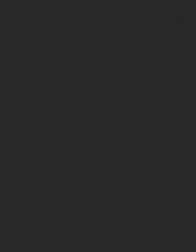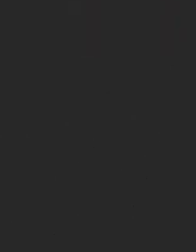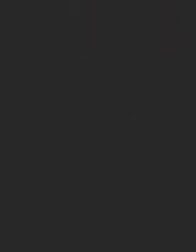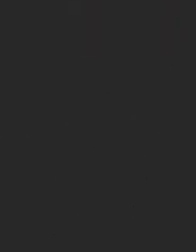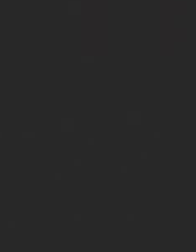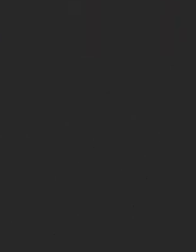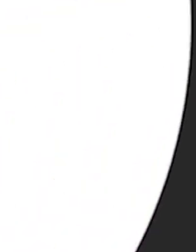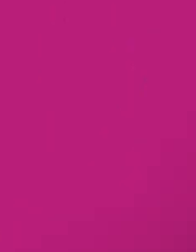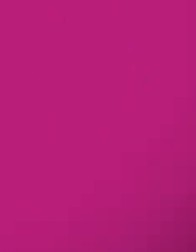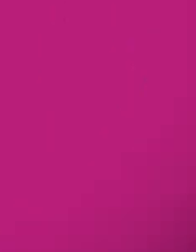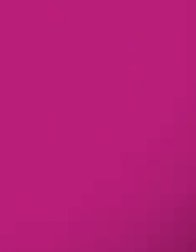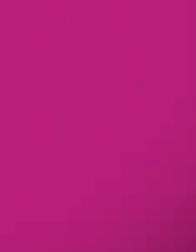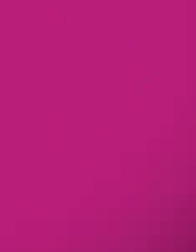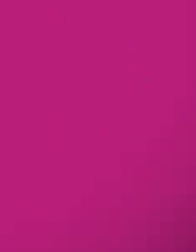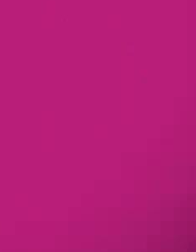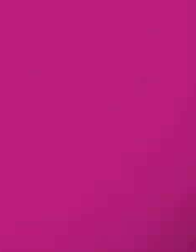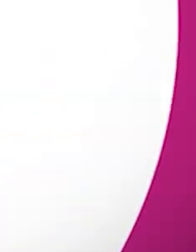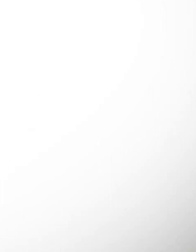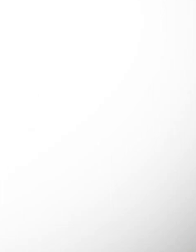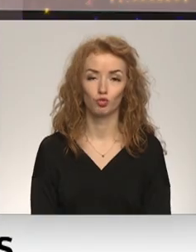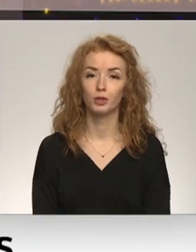Re, viss ēters ir te!